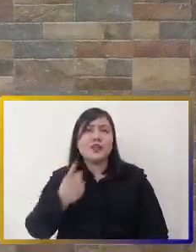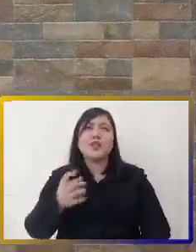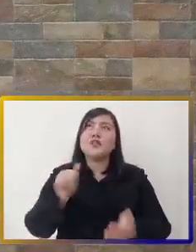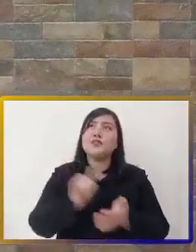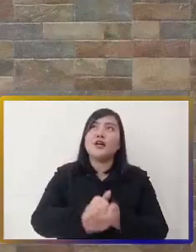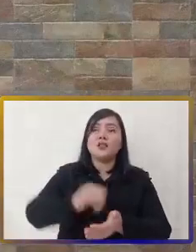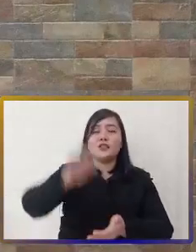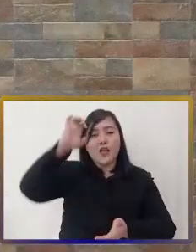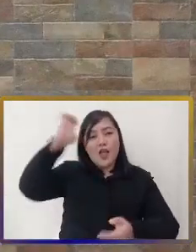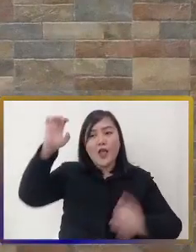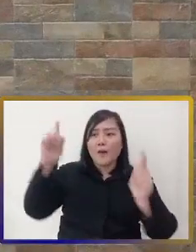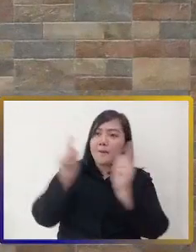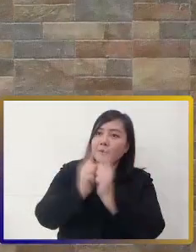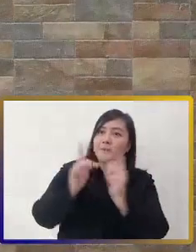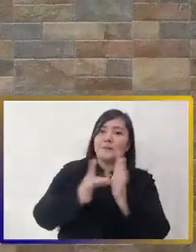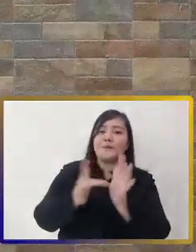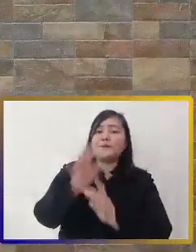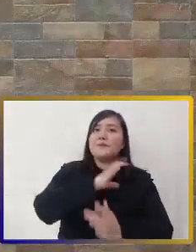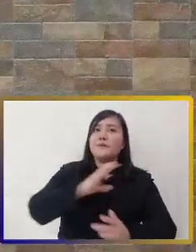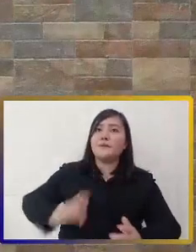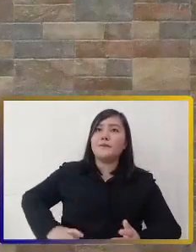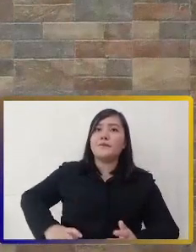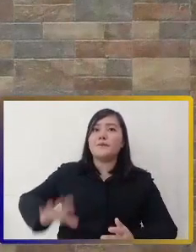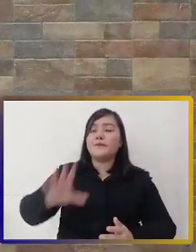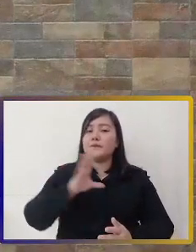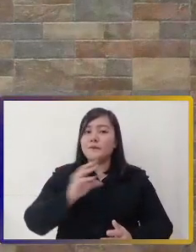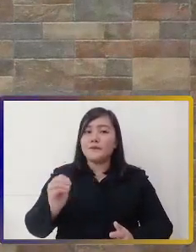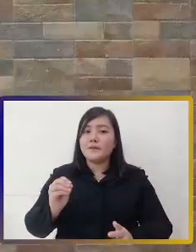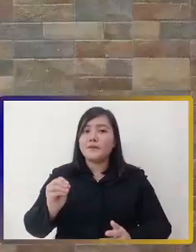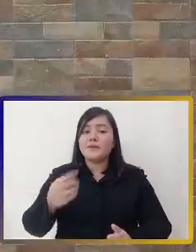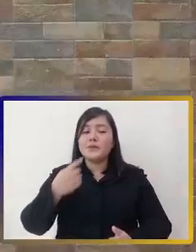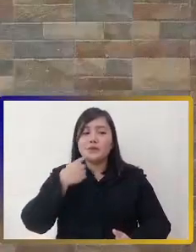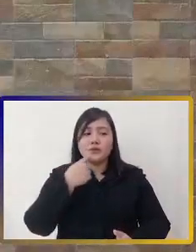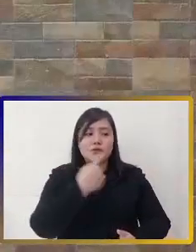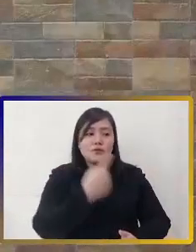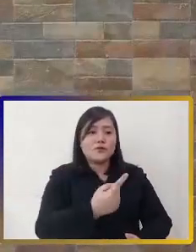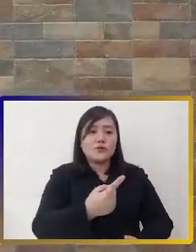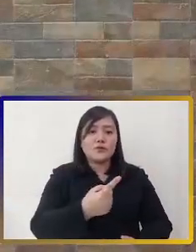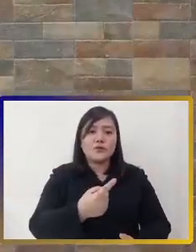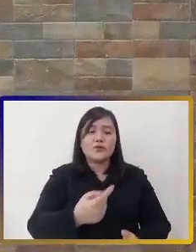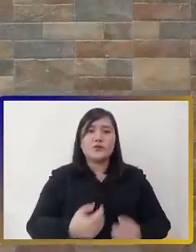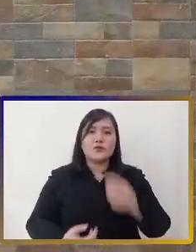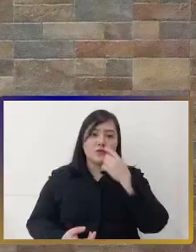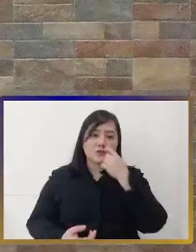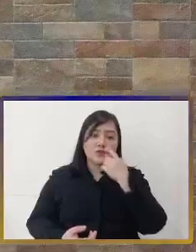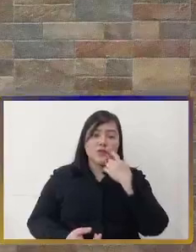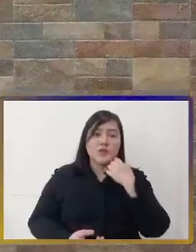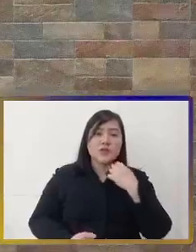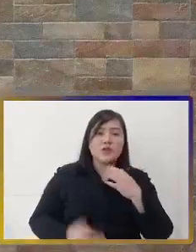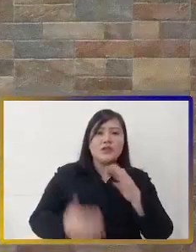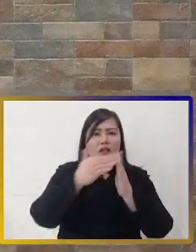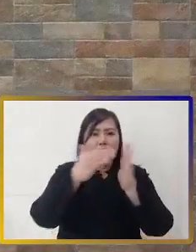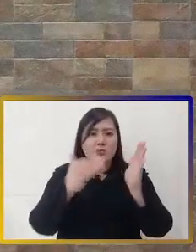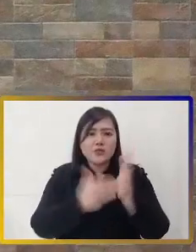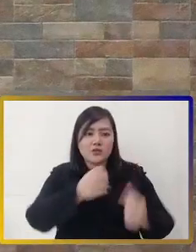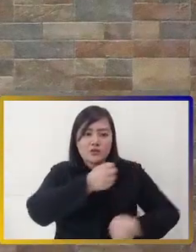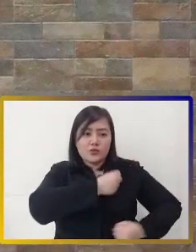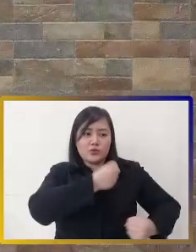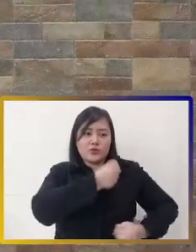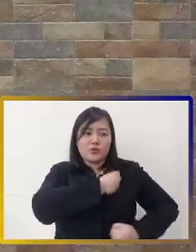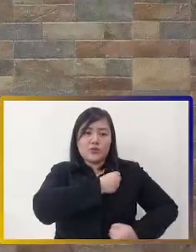any regeneration, yung kanyang thousands of soldiers ay pinabautismuhan niya. You